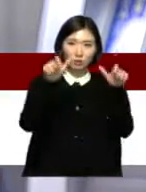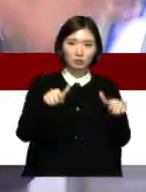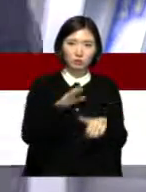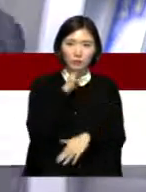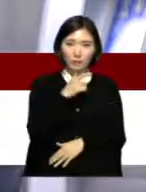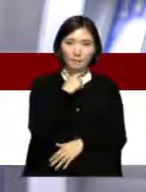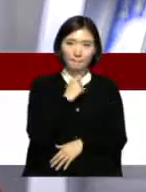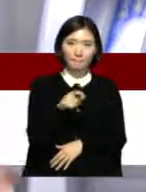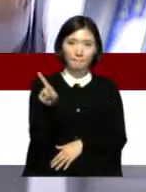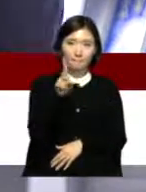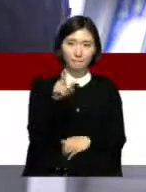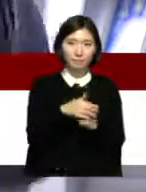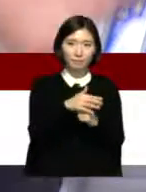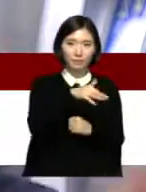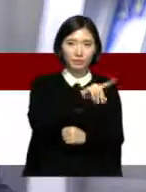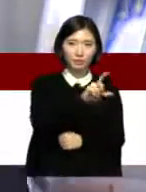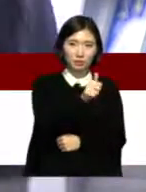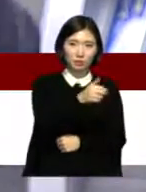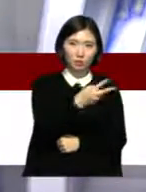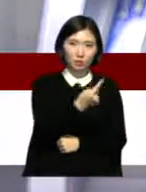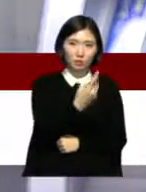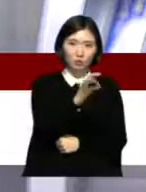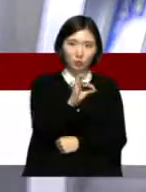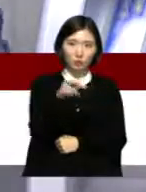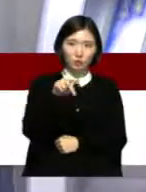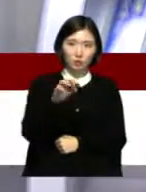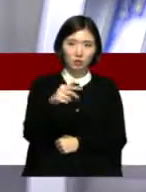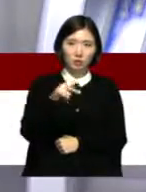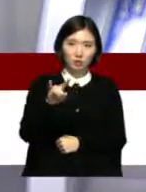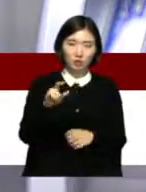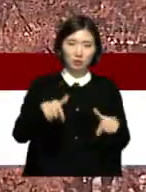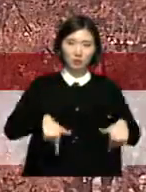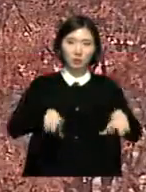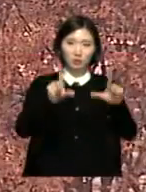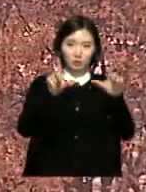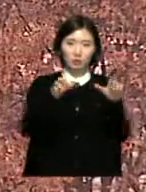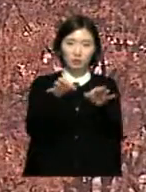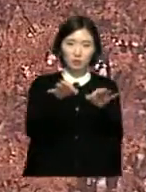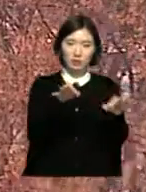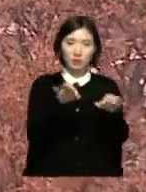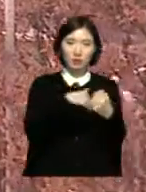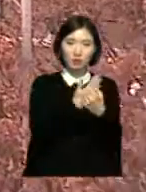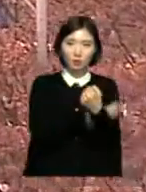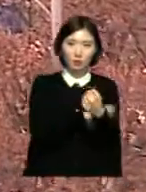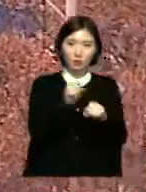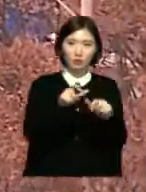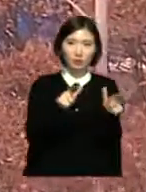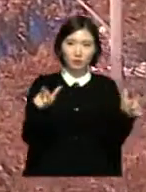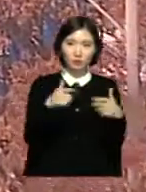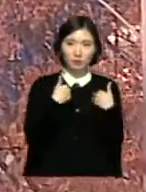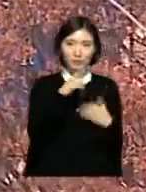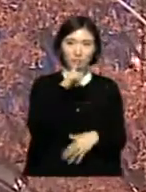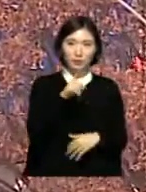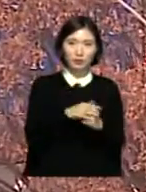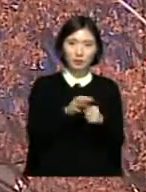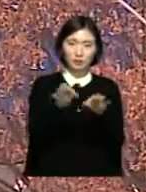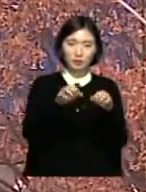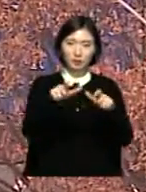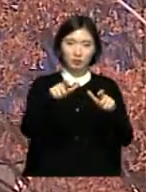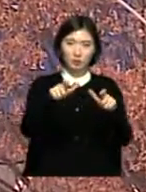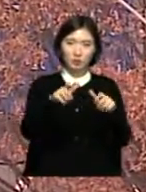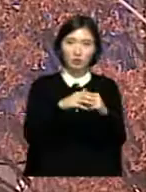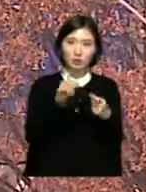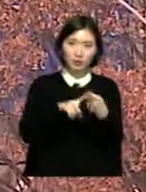것은 천호동과 성내동 상권이 활성화돼야 된다. 지역을 단절시키고 상권의 활성화를